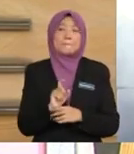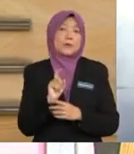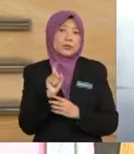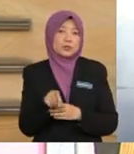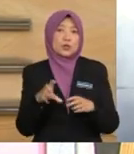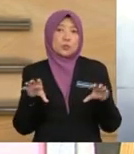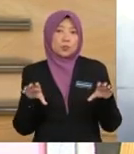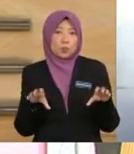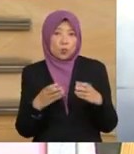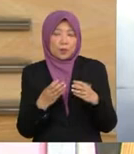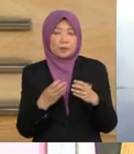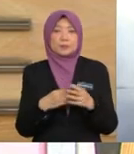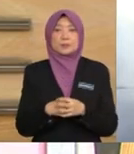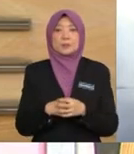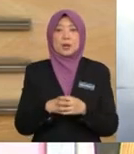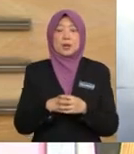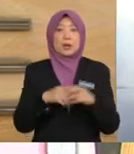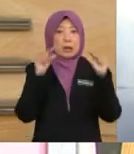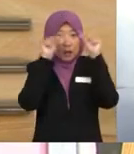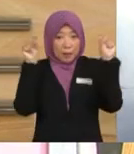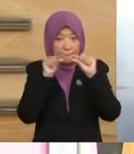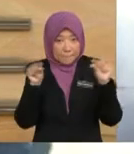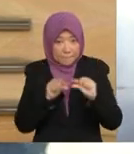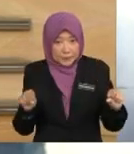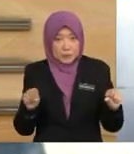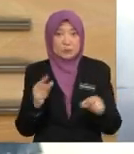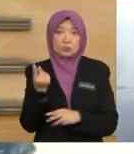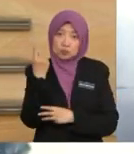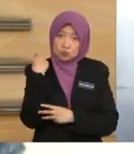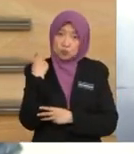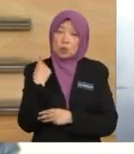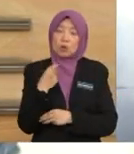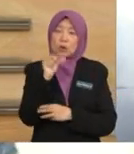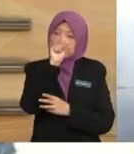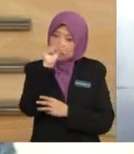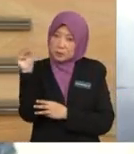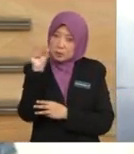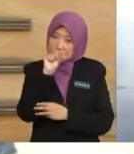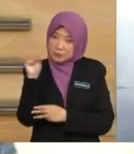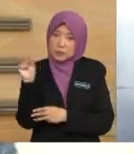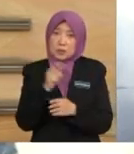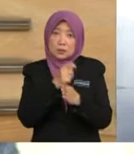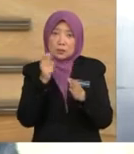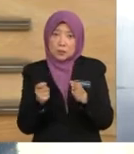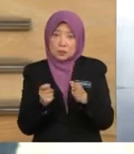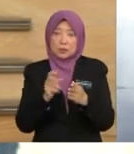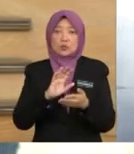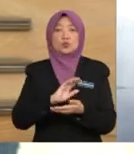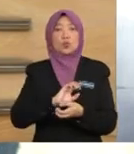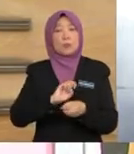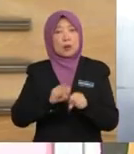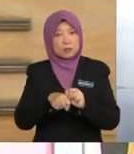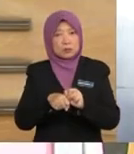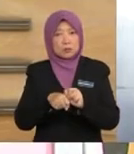coating. Maksudnya, kita kena lapiskan yang tipis-tipis tepi ni supaya habuk-habuk kek